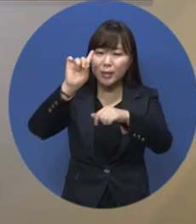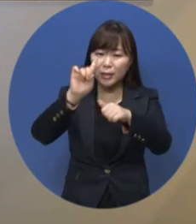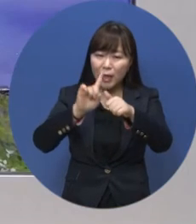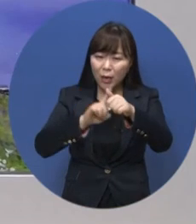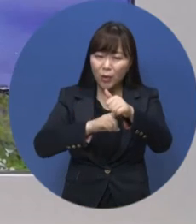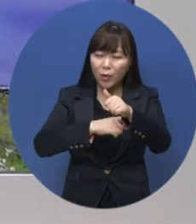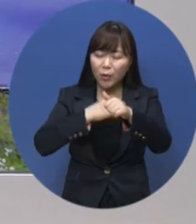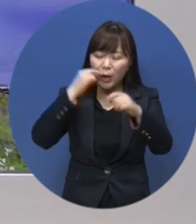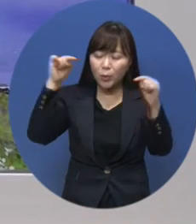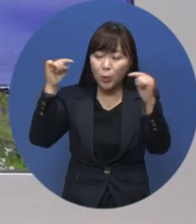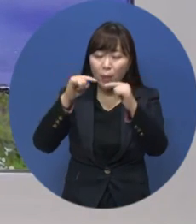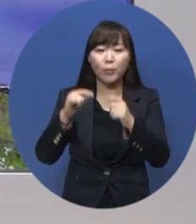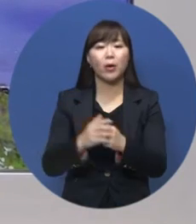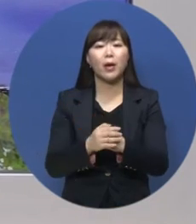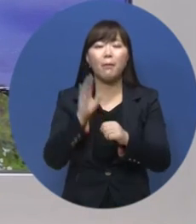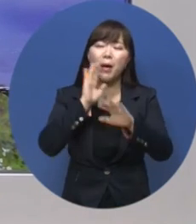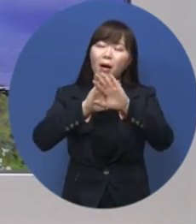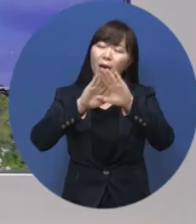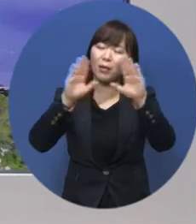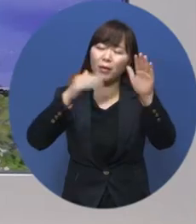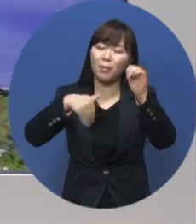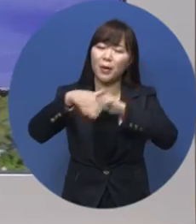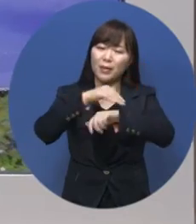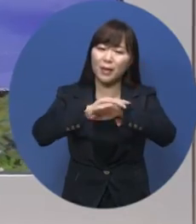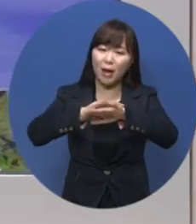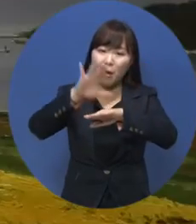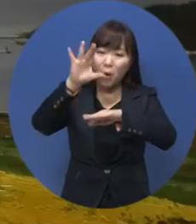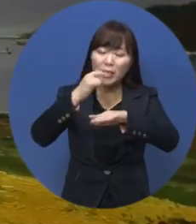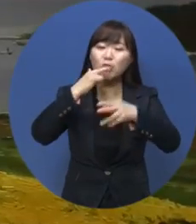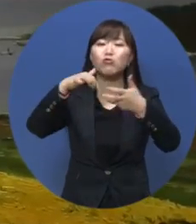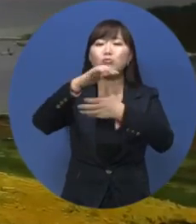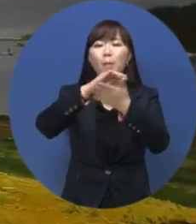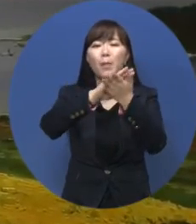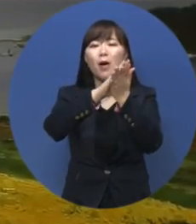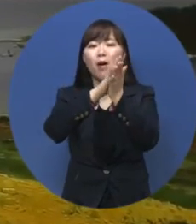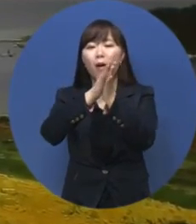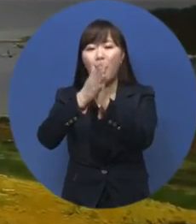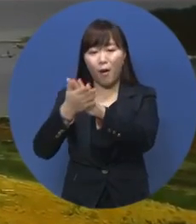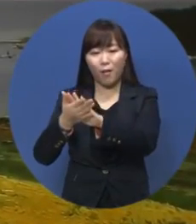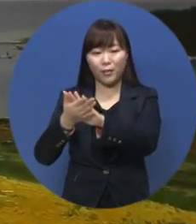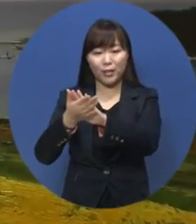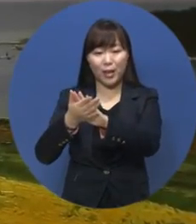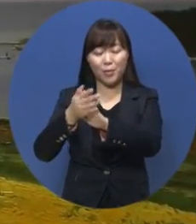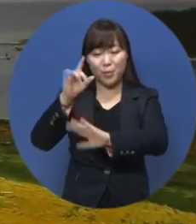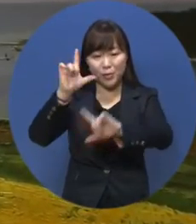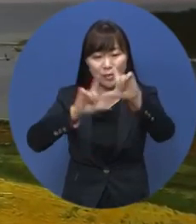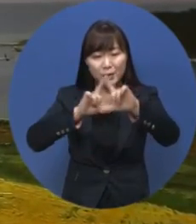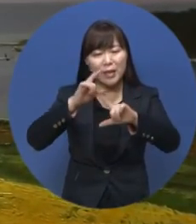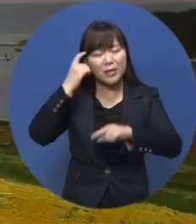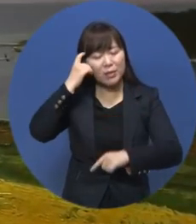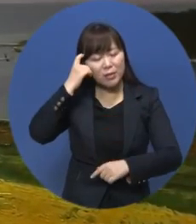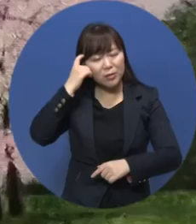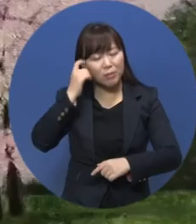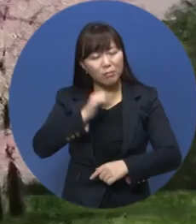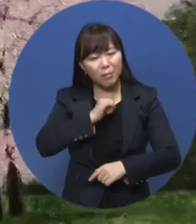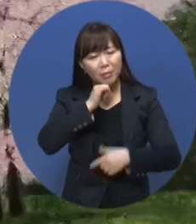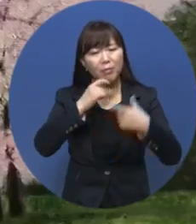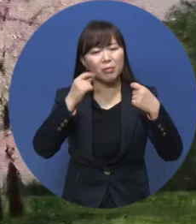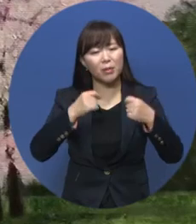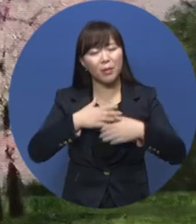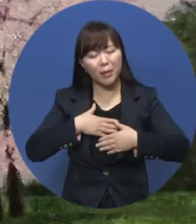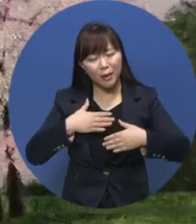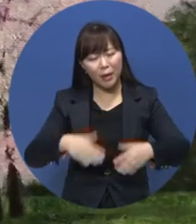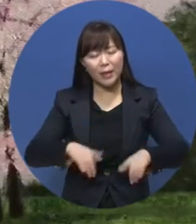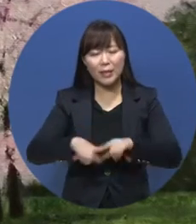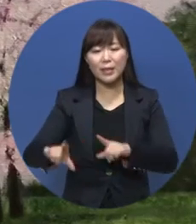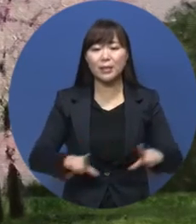자연과의 교감은 파란 하늘과 어우러진 하얀 구름의 변화를 표현한 작품들이 정신적 빈곤으로 지친